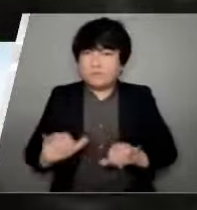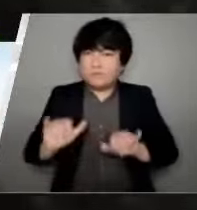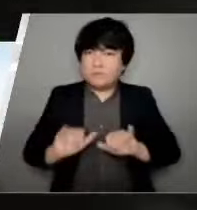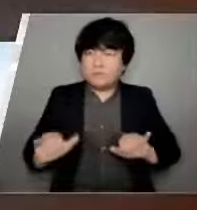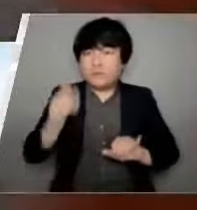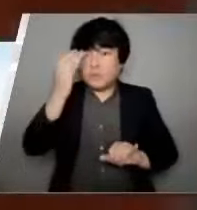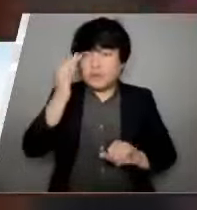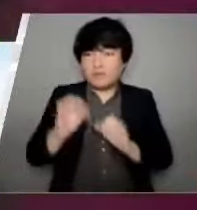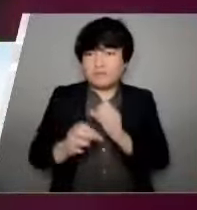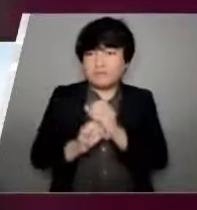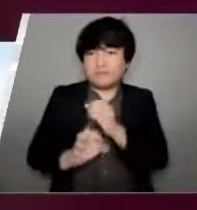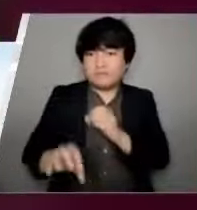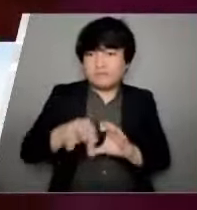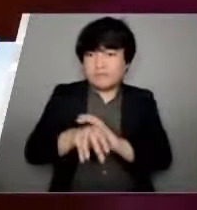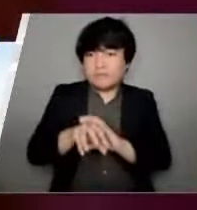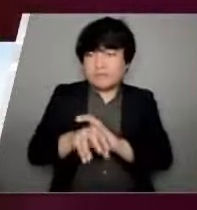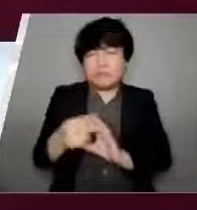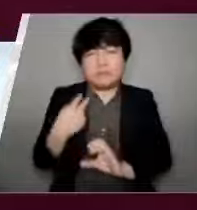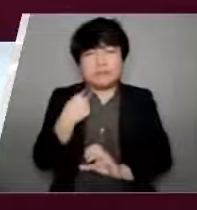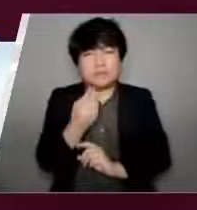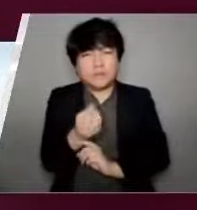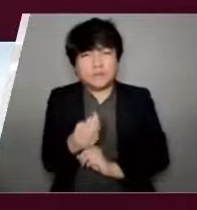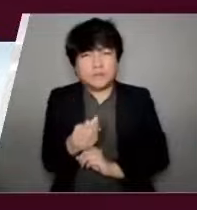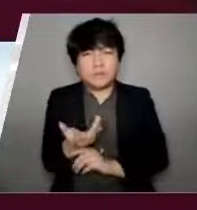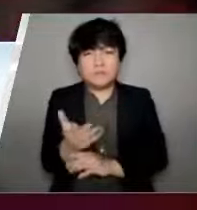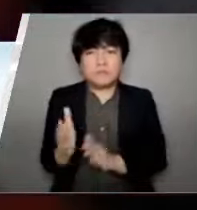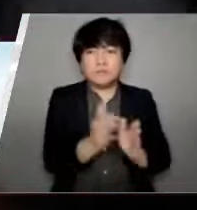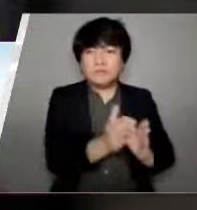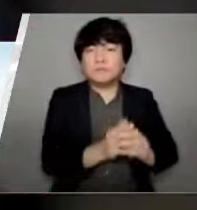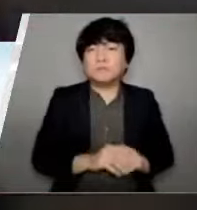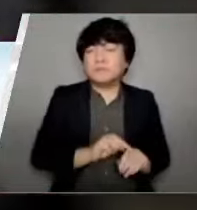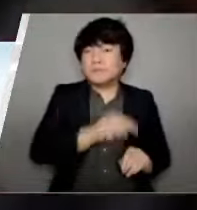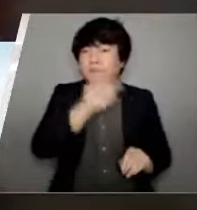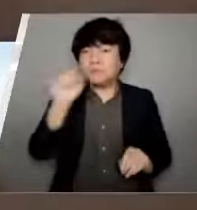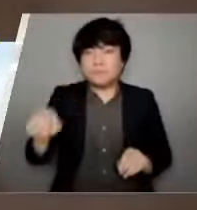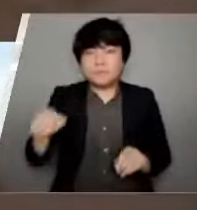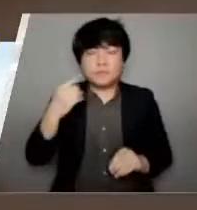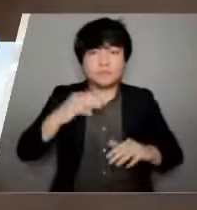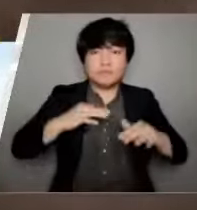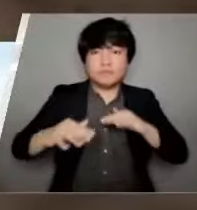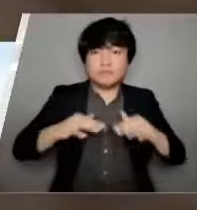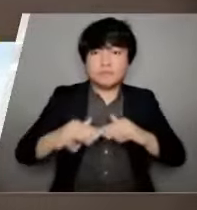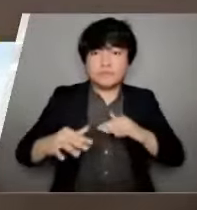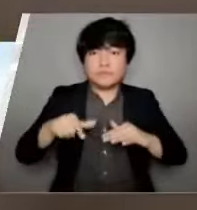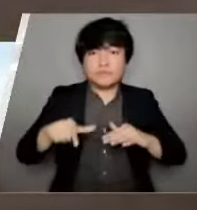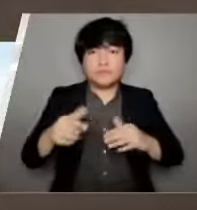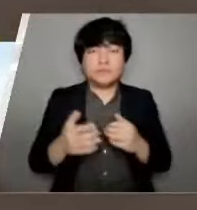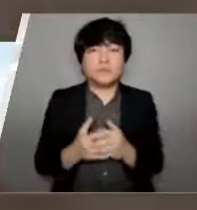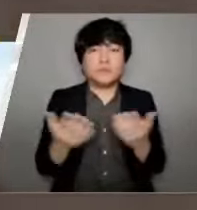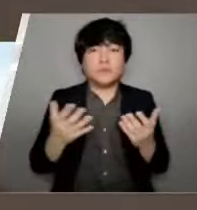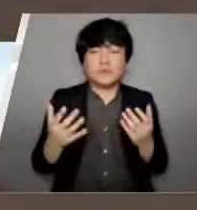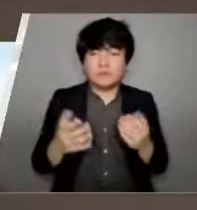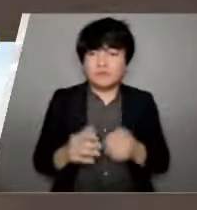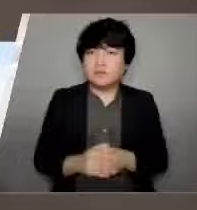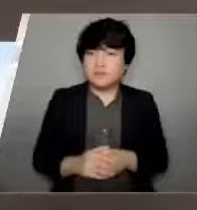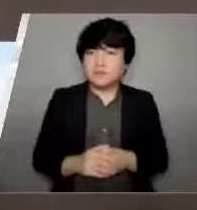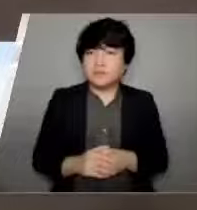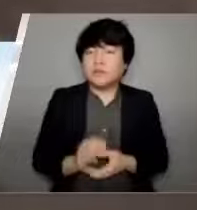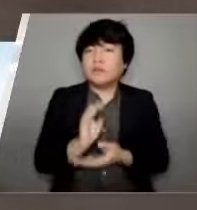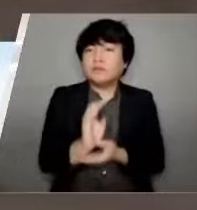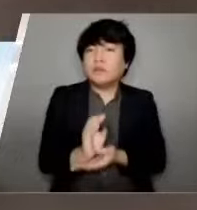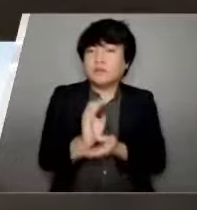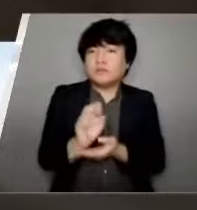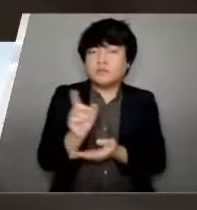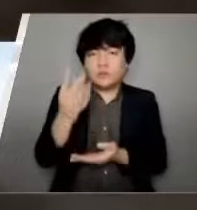lugar. Gumuho ang lupa sa bahagi ng isang highway sa Tigbao, Zamboanga del Sur dahil sa malakas na